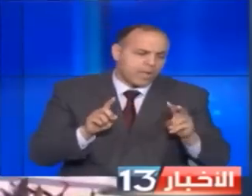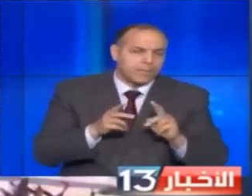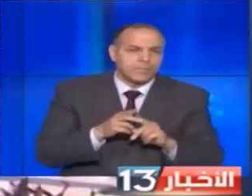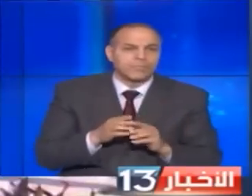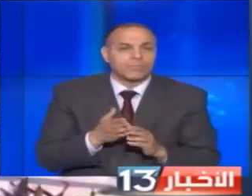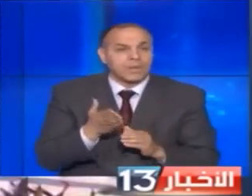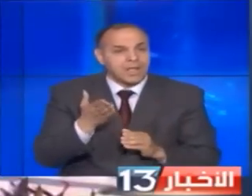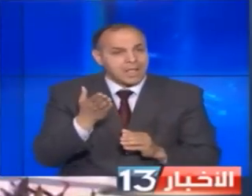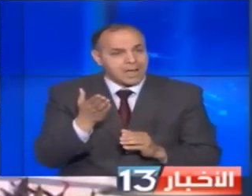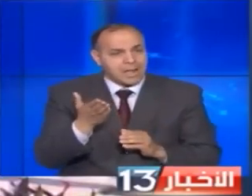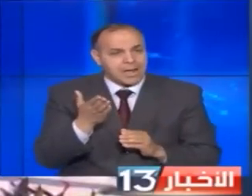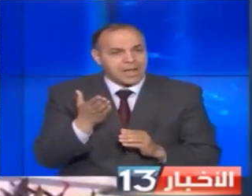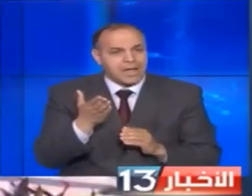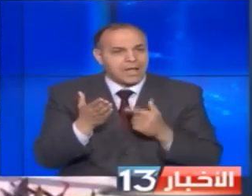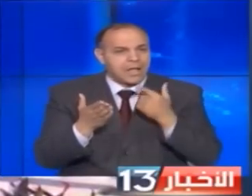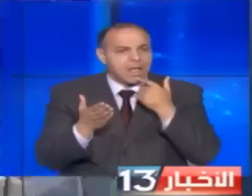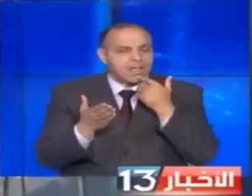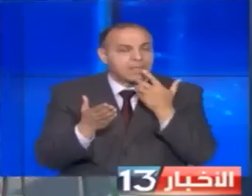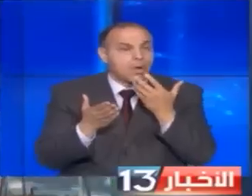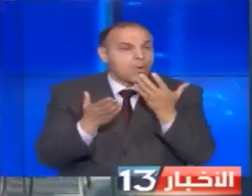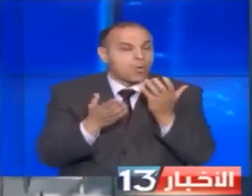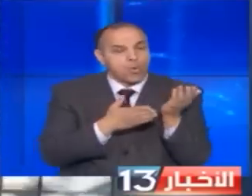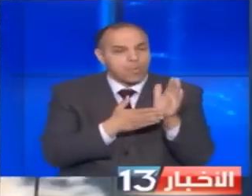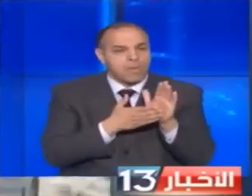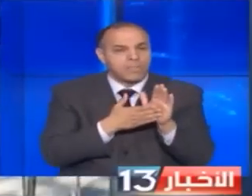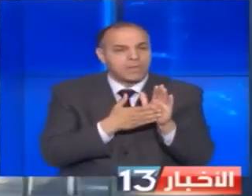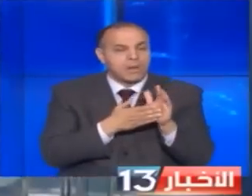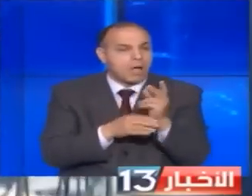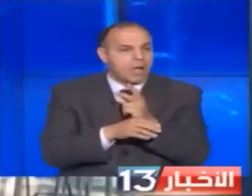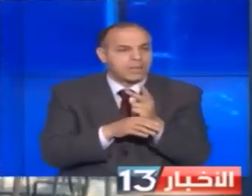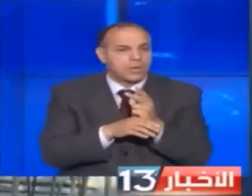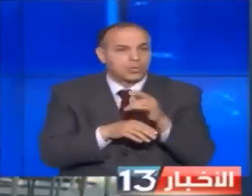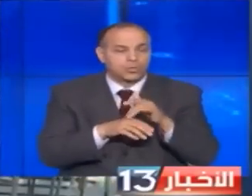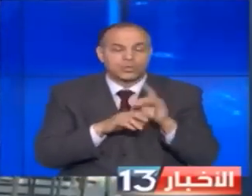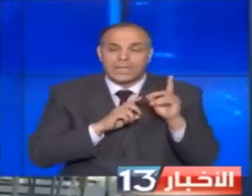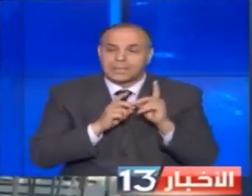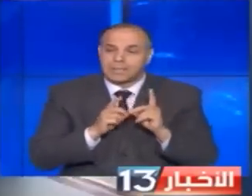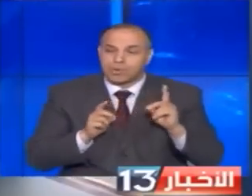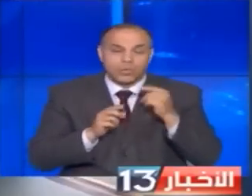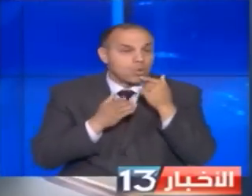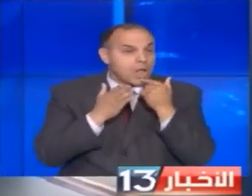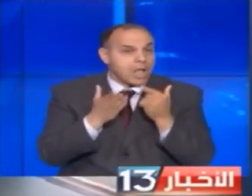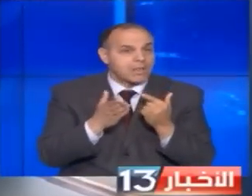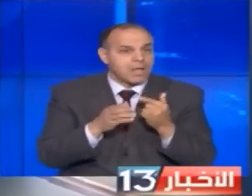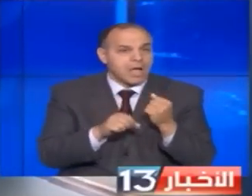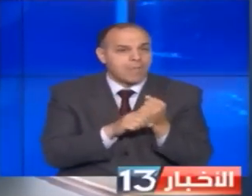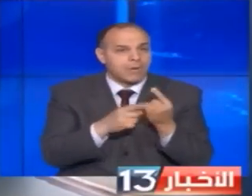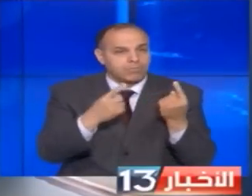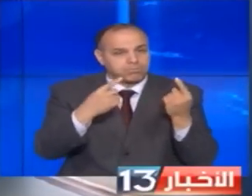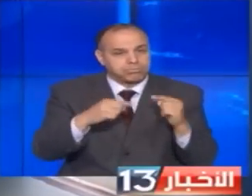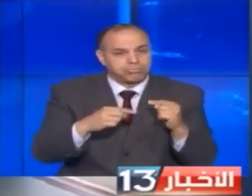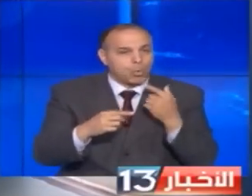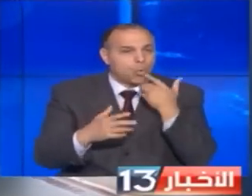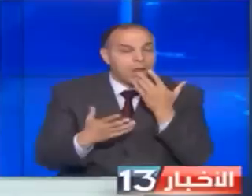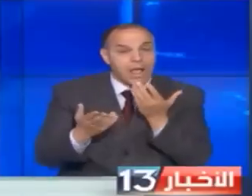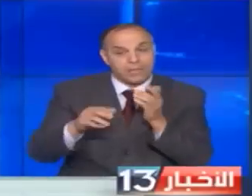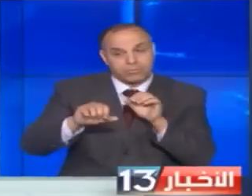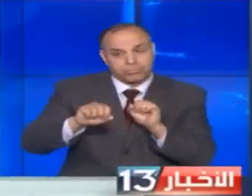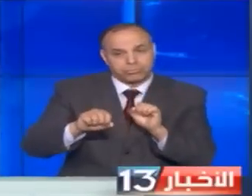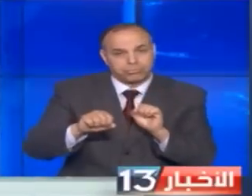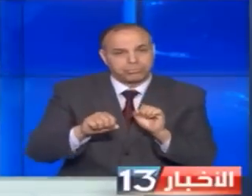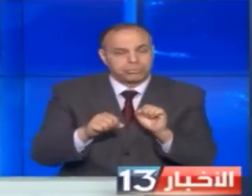وباعتبار ان خطاب الكراهيه يمثل خطرا على النظام الديمقراطي فان عمليه التصدي له تمثل مساله